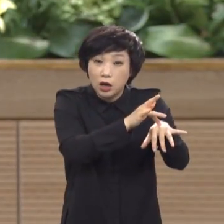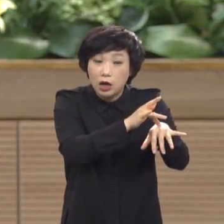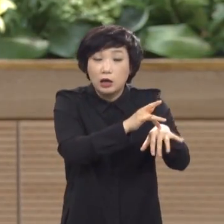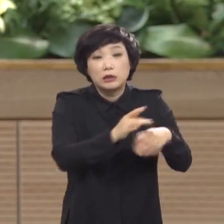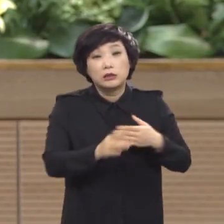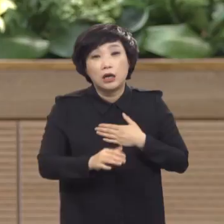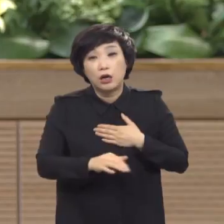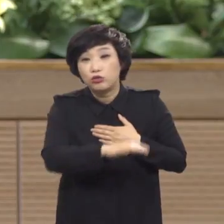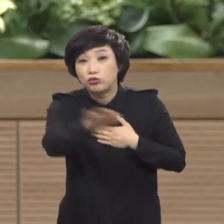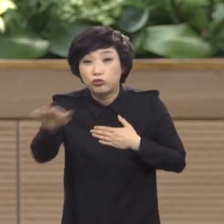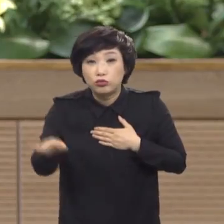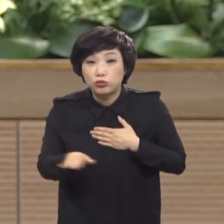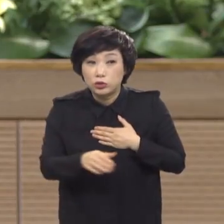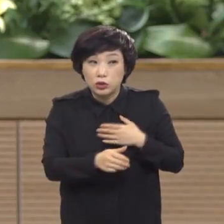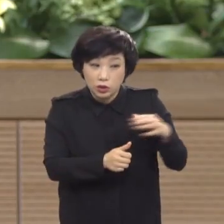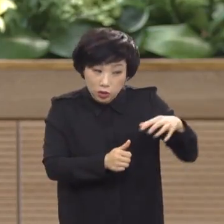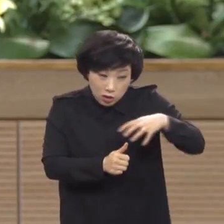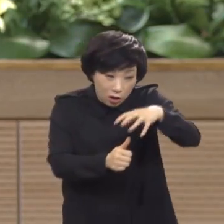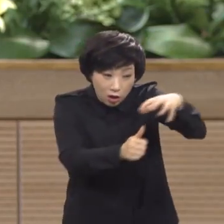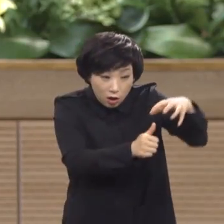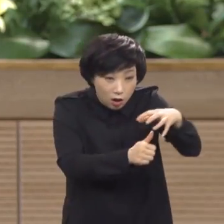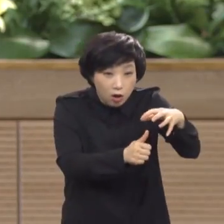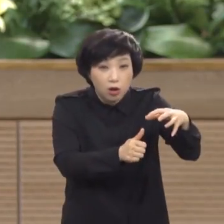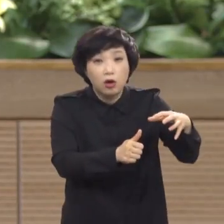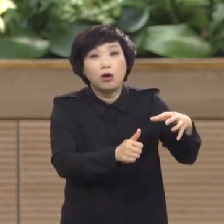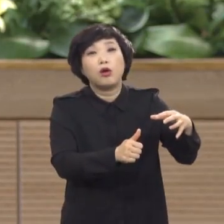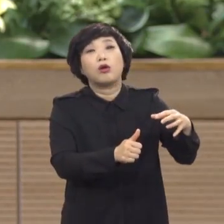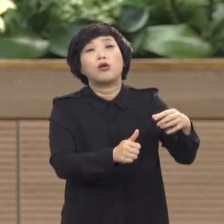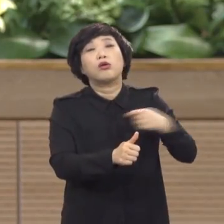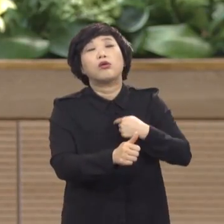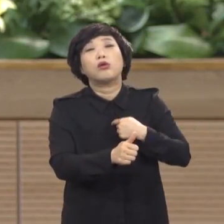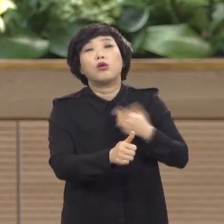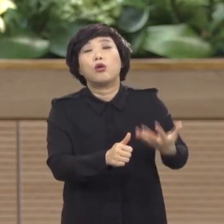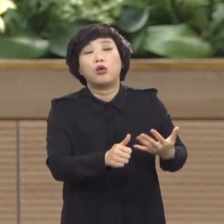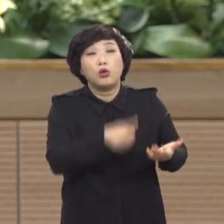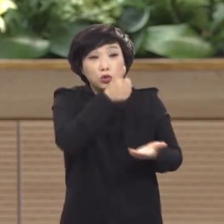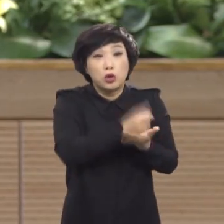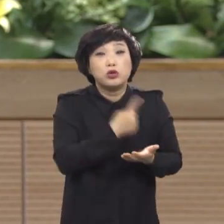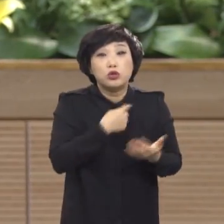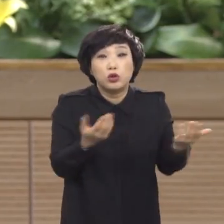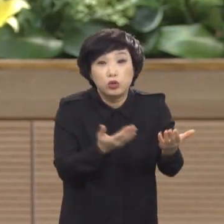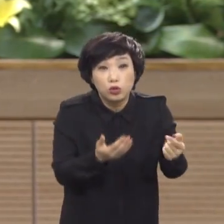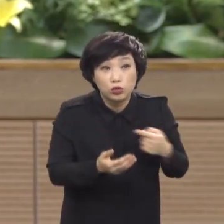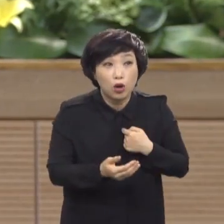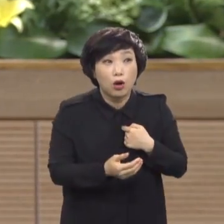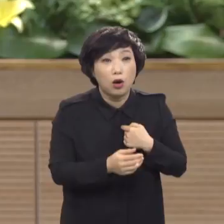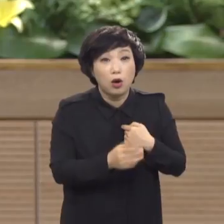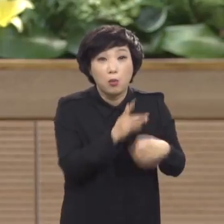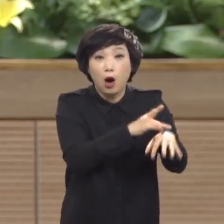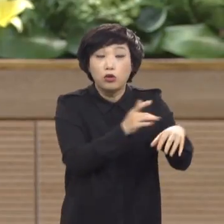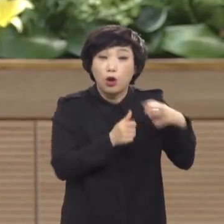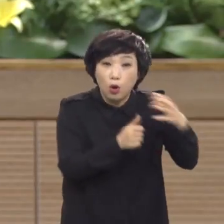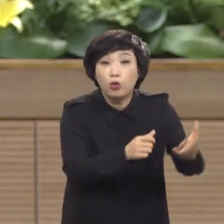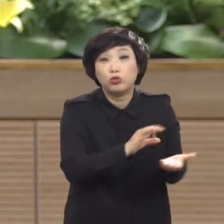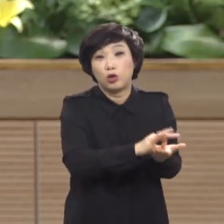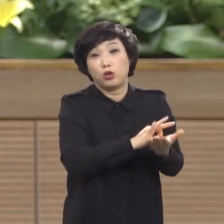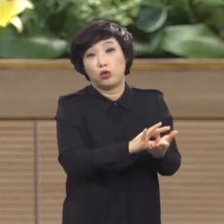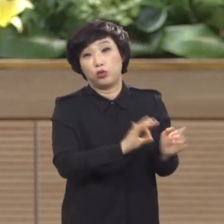마귀가 우리를 지배하면 죄 짓는 일을 대하여 마귀가